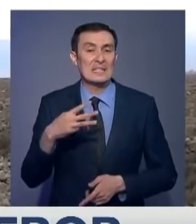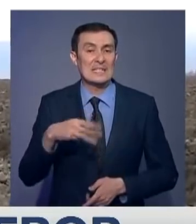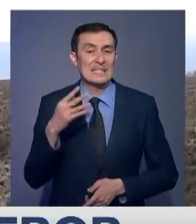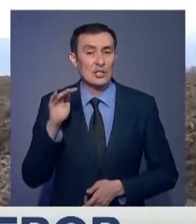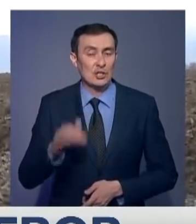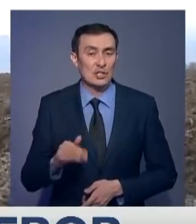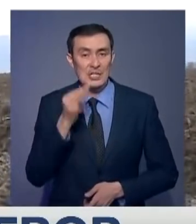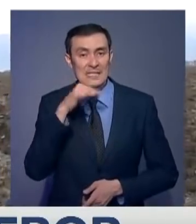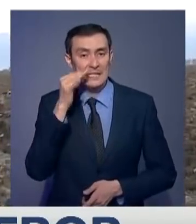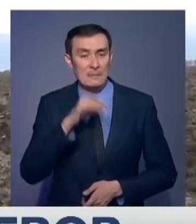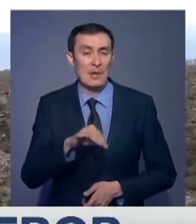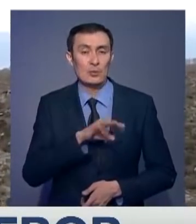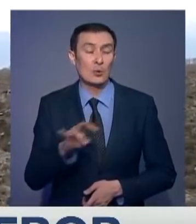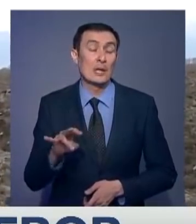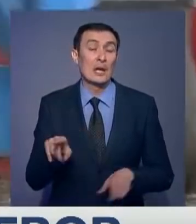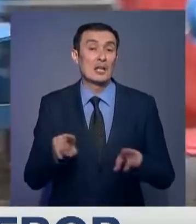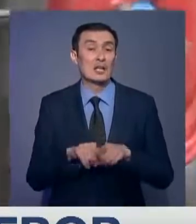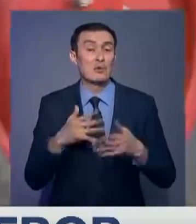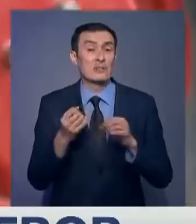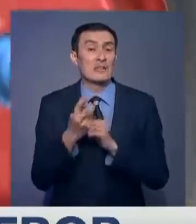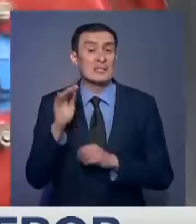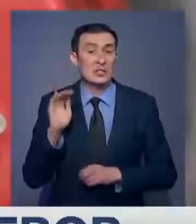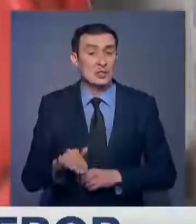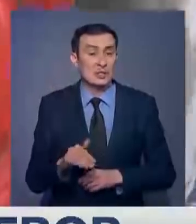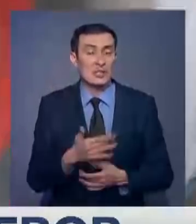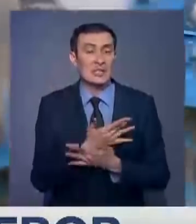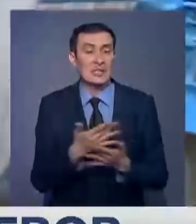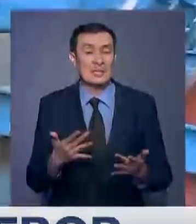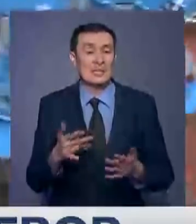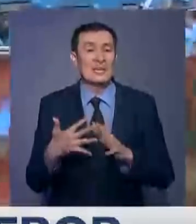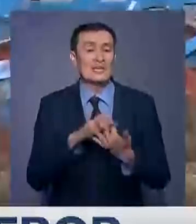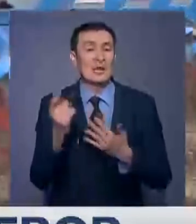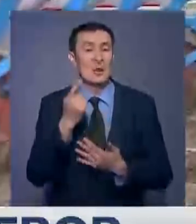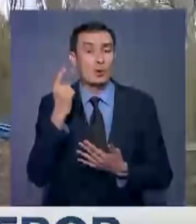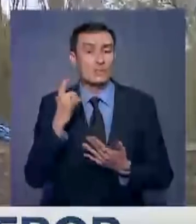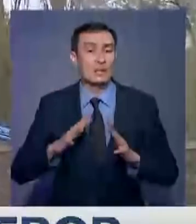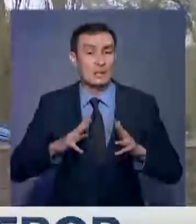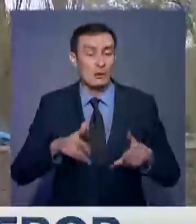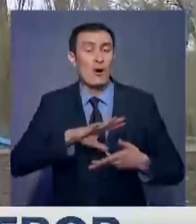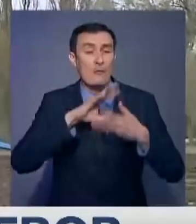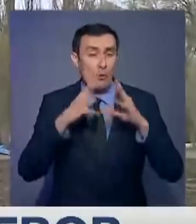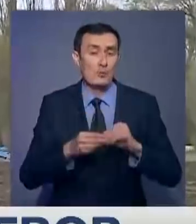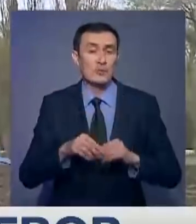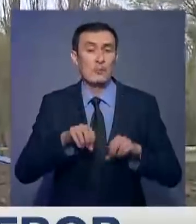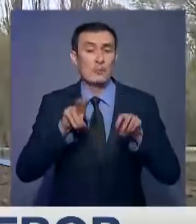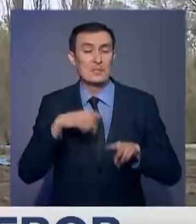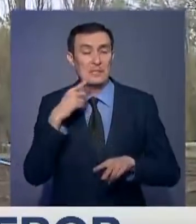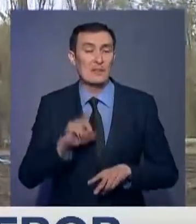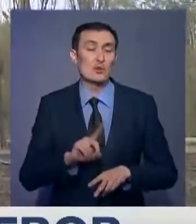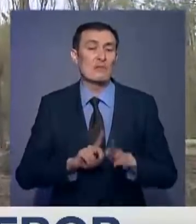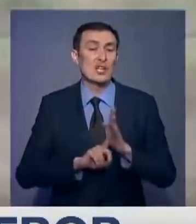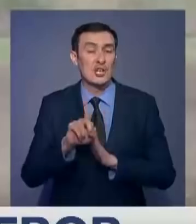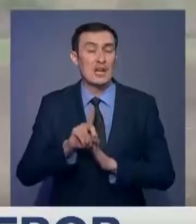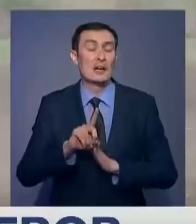233 тысячи тонн семян, более 12 тысяч единиц сельхозтехники. В целом, по словам специалистов, начало